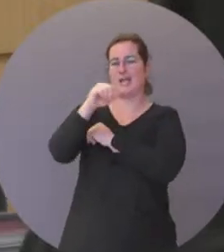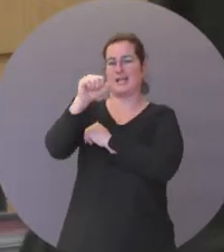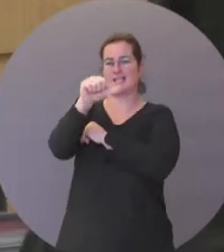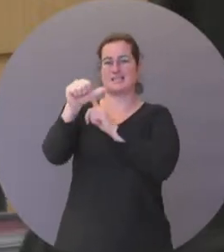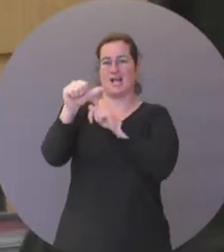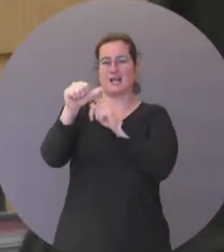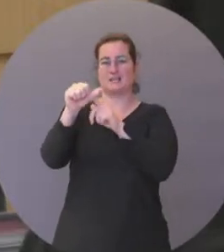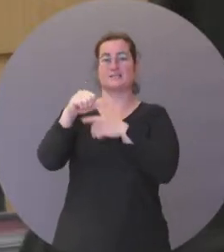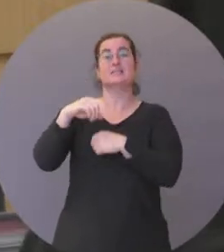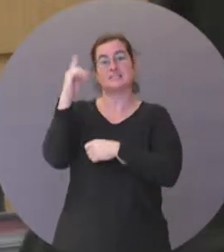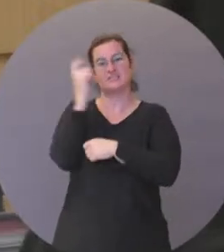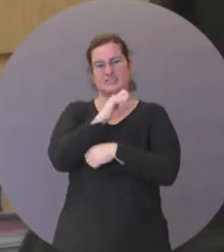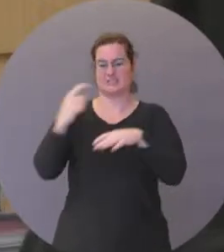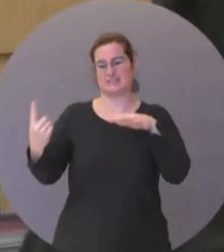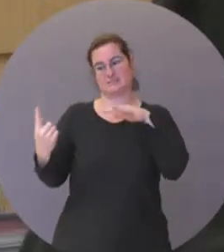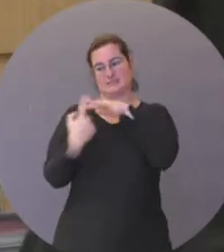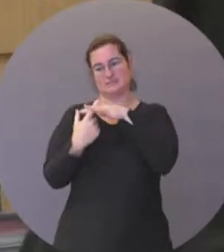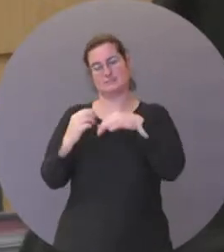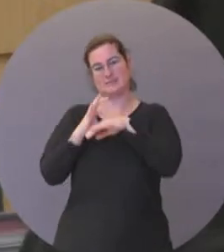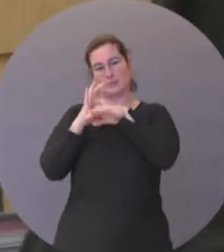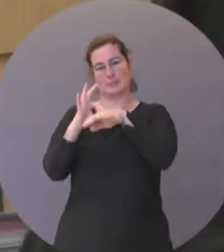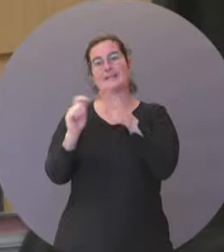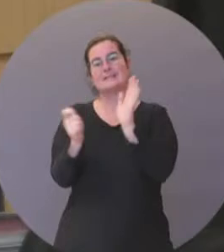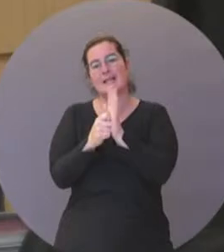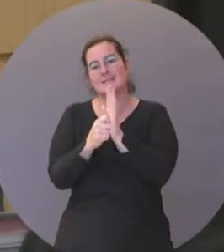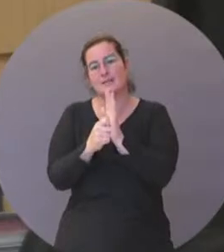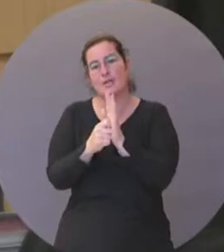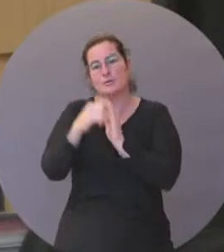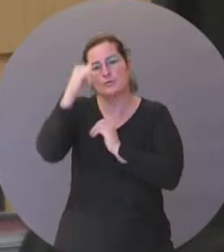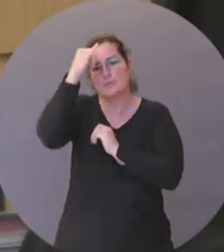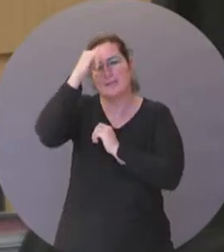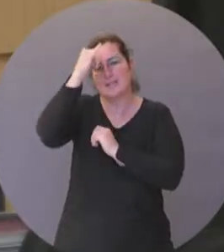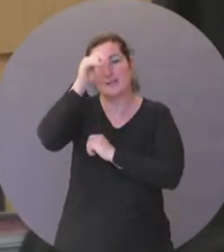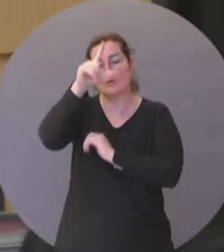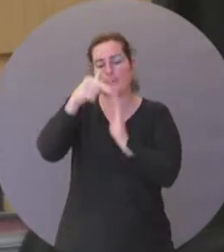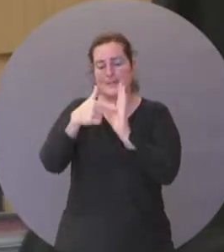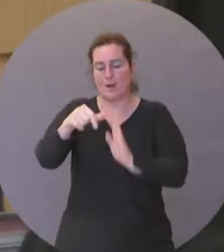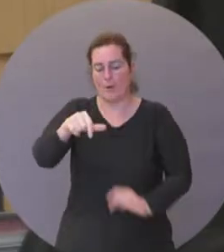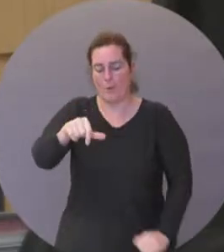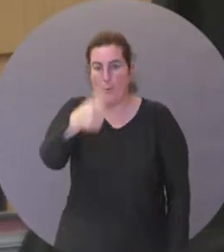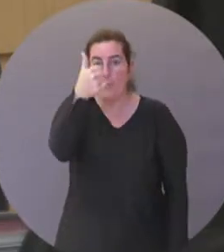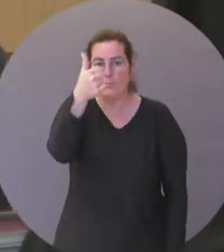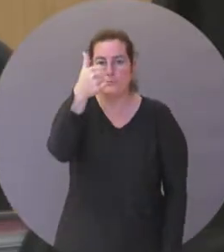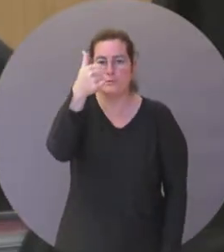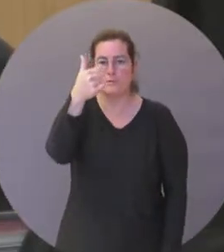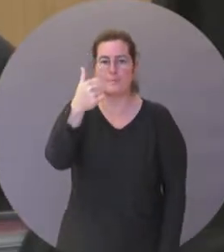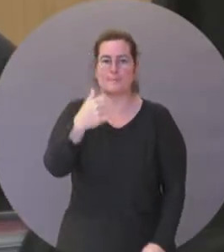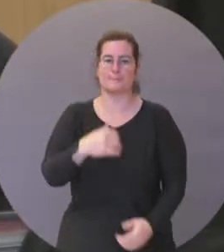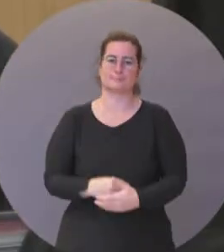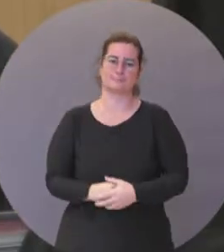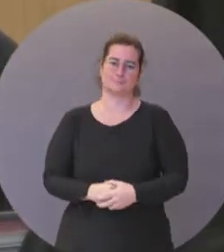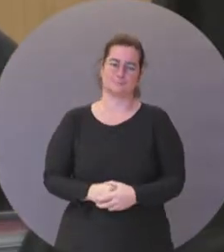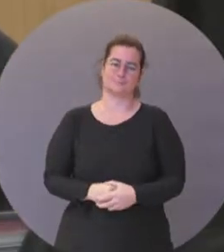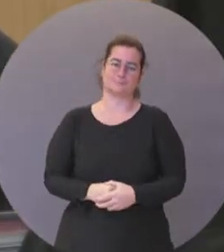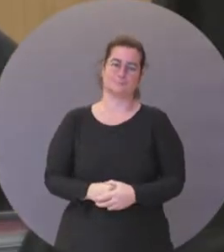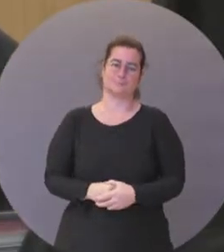de l'insertion paru en juillet 2011 pour autant